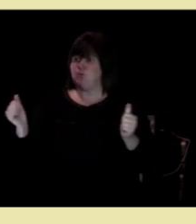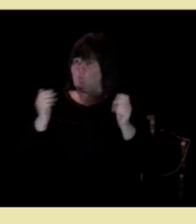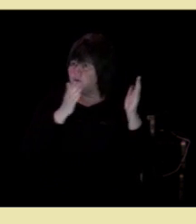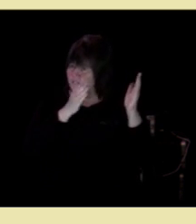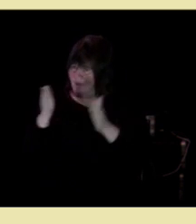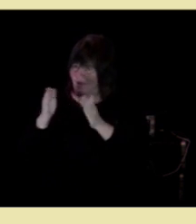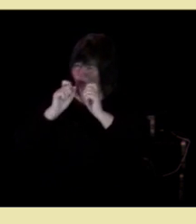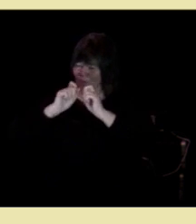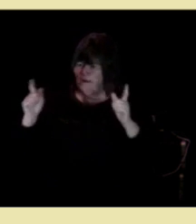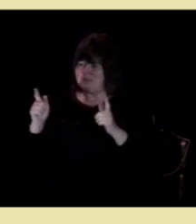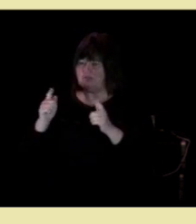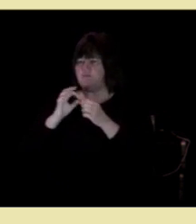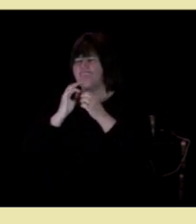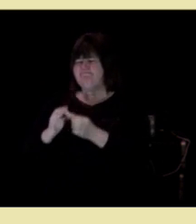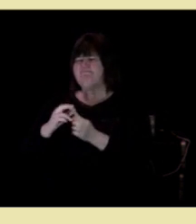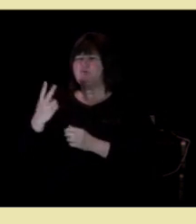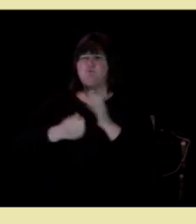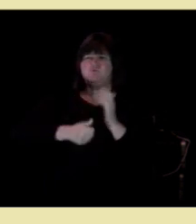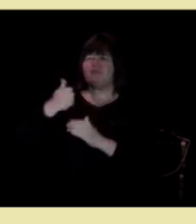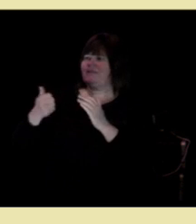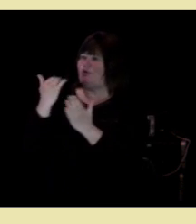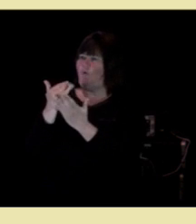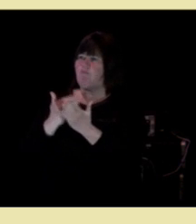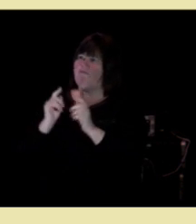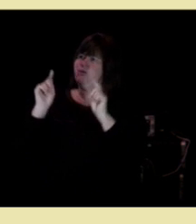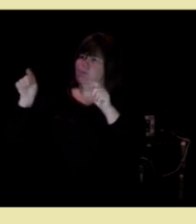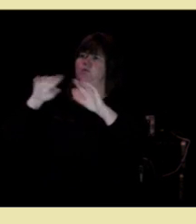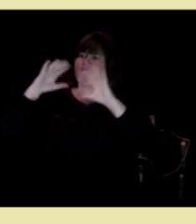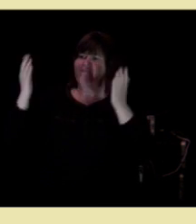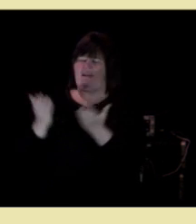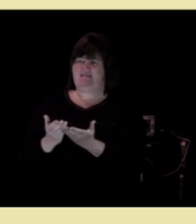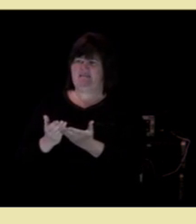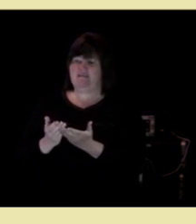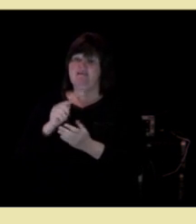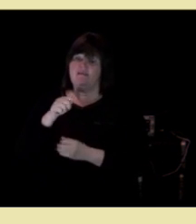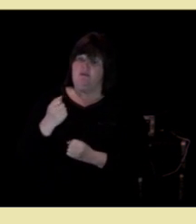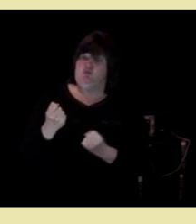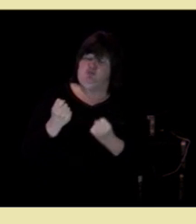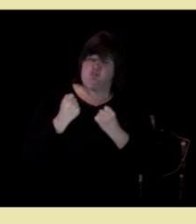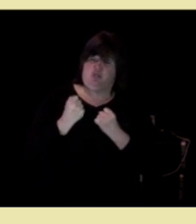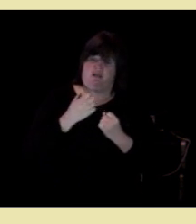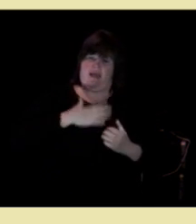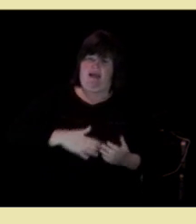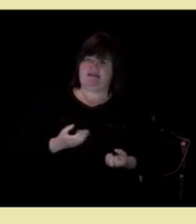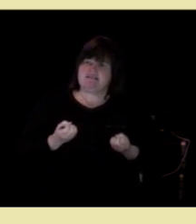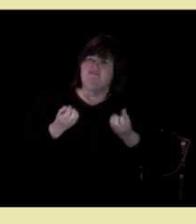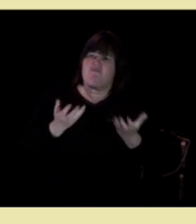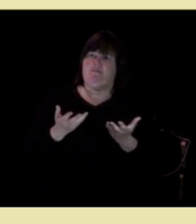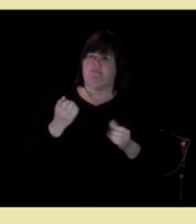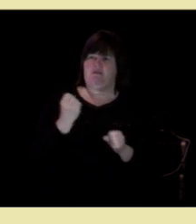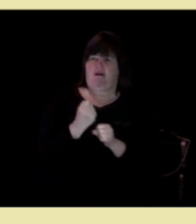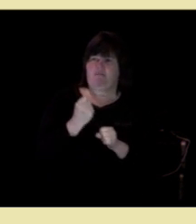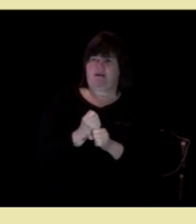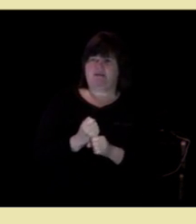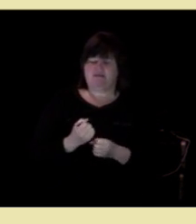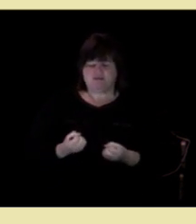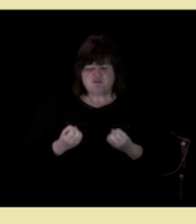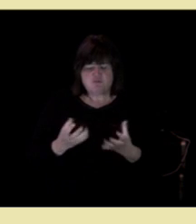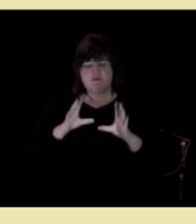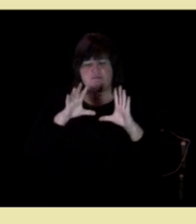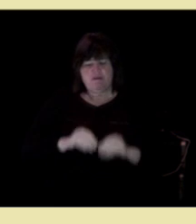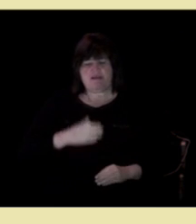to viktige oppgaver ute i verden. Det å styrke det helsefremmende arbeidet som gir bedre folkehelse,